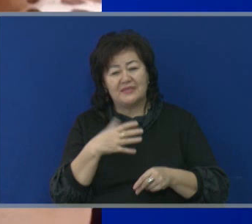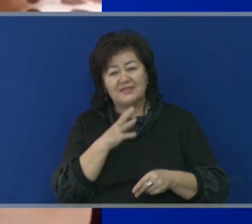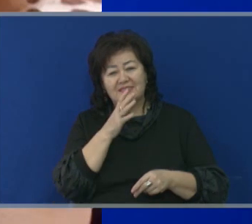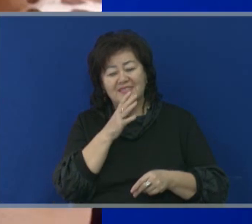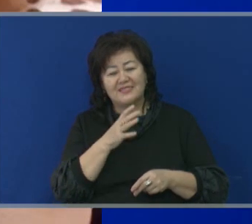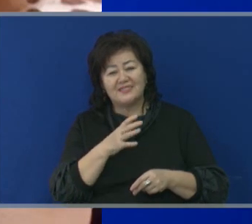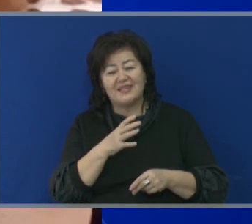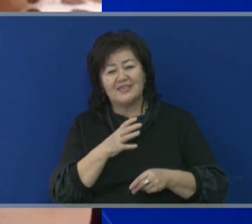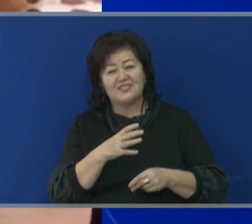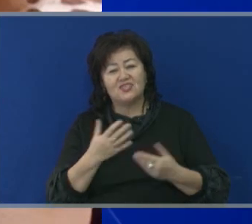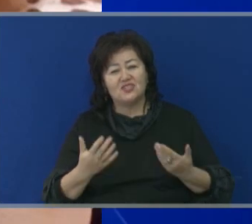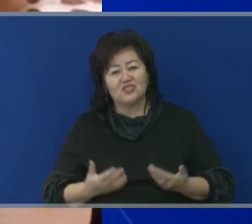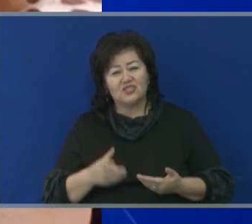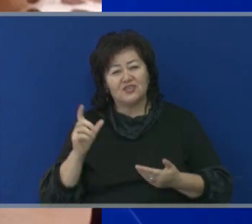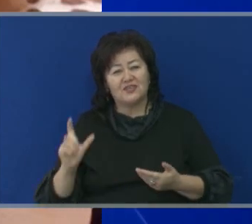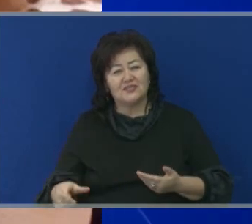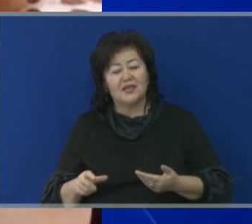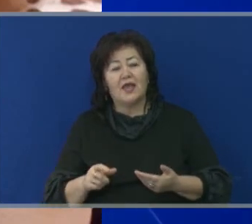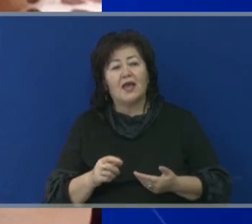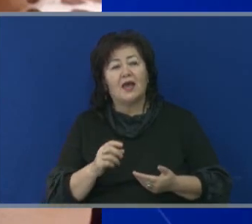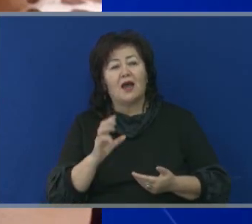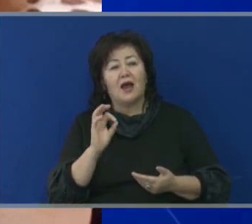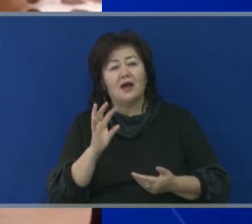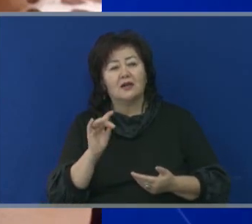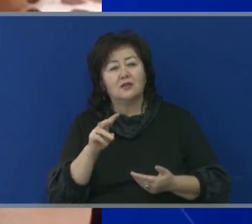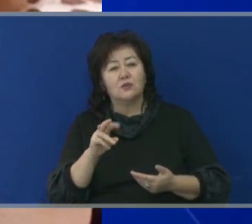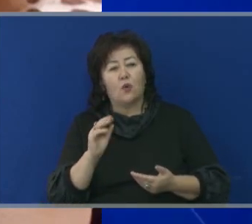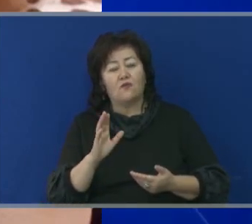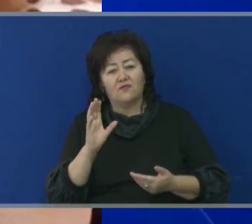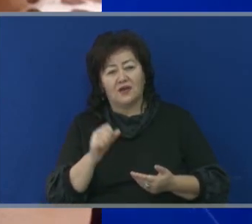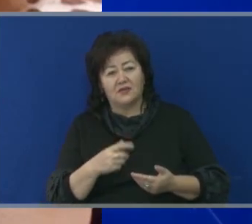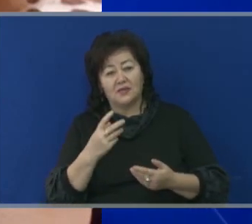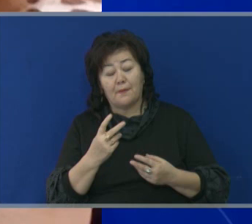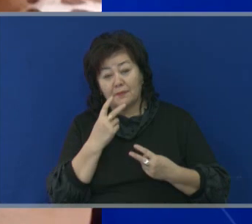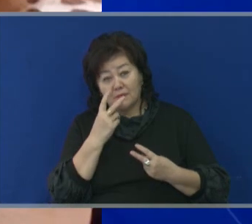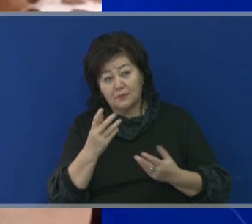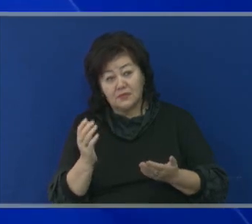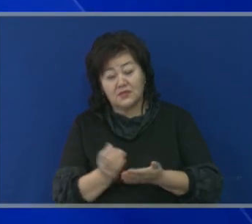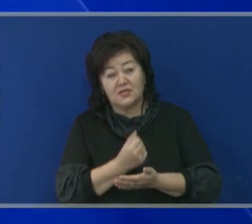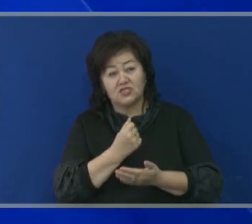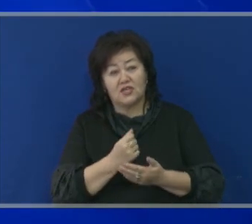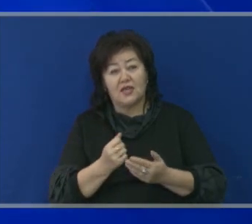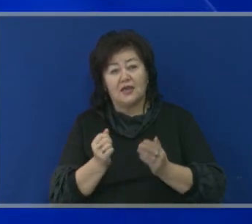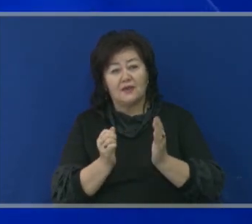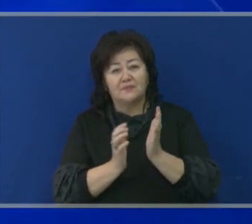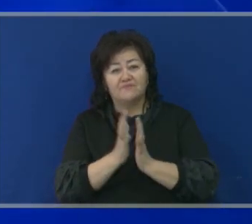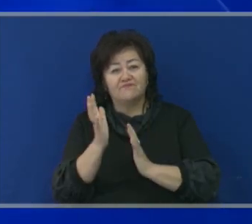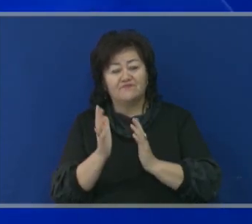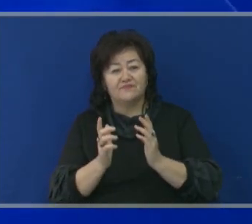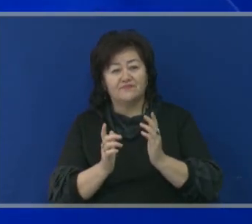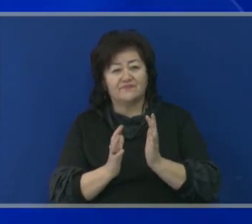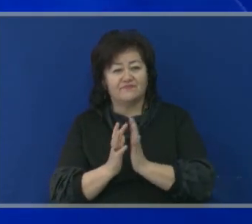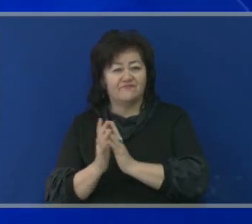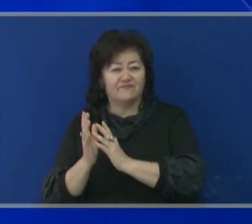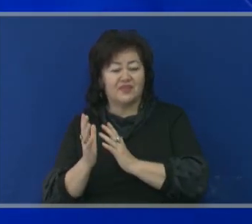житель села Орловка. Во время обыска его бани на бельевой веревке был обнаружен куст растительного происхождения зеленого цвета.